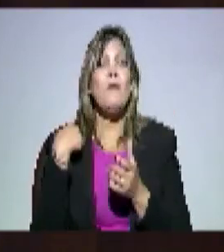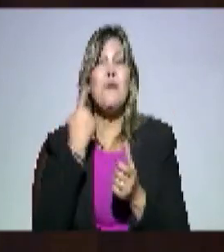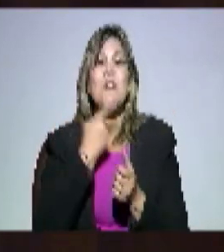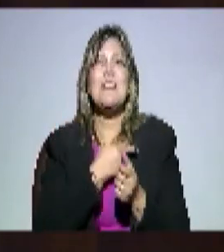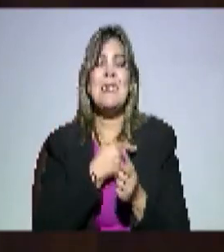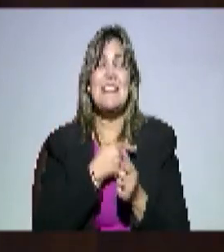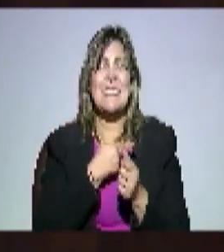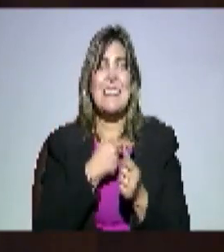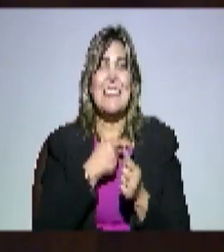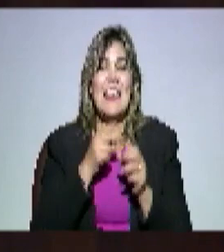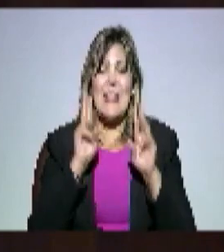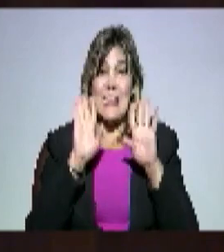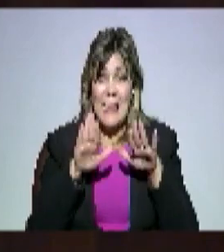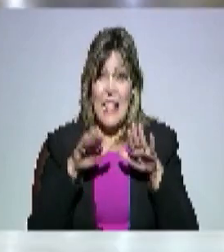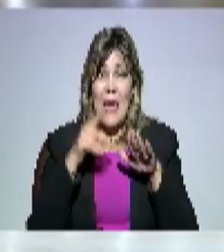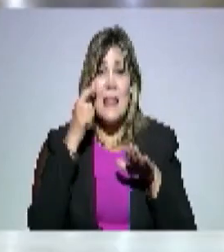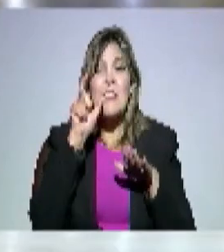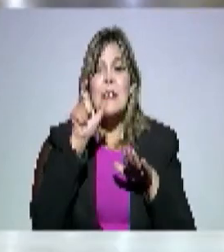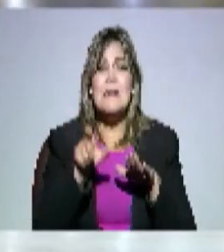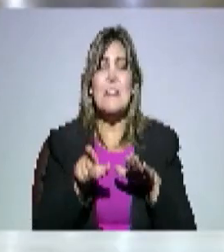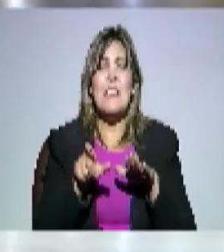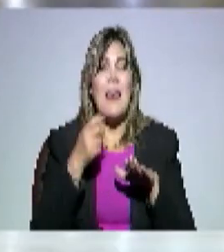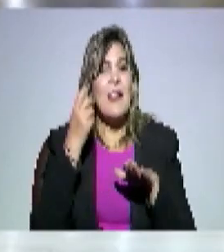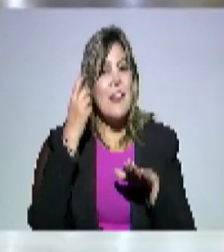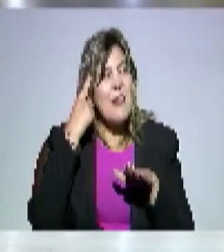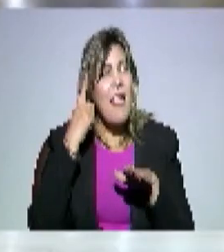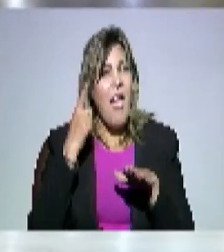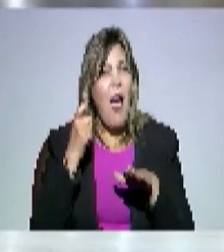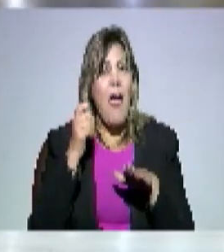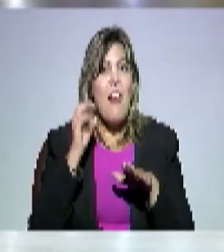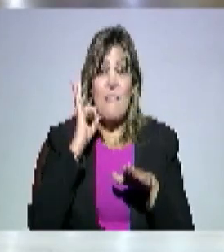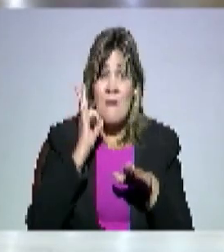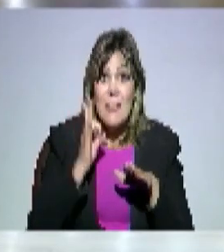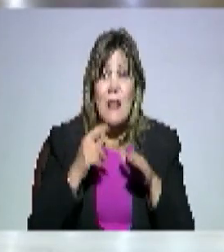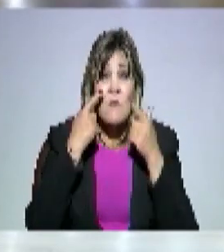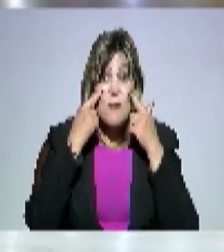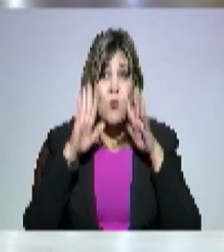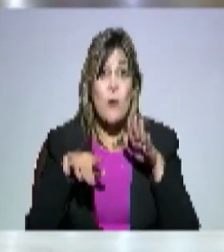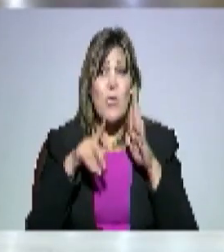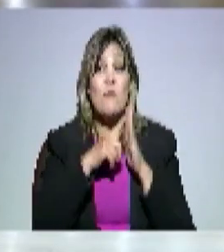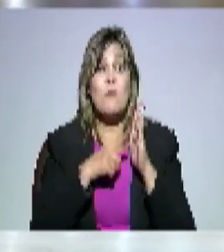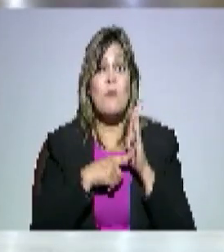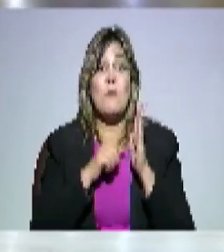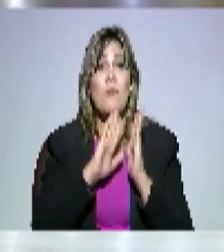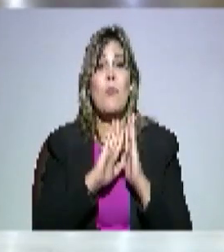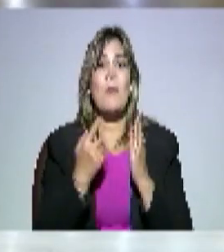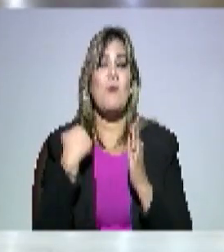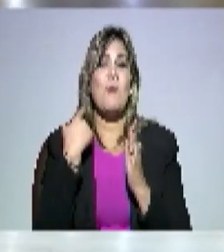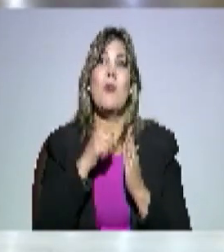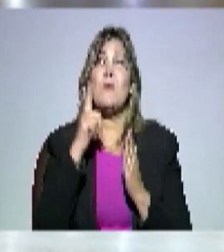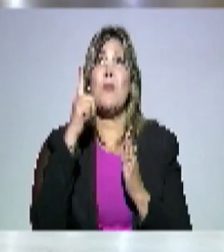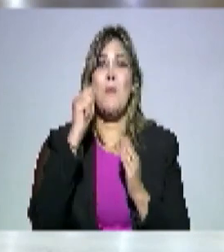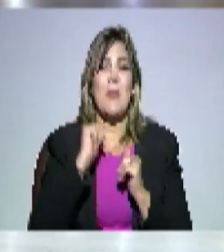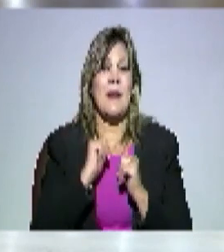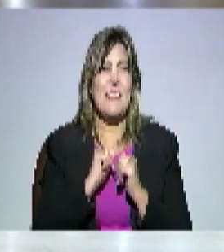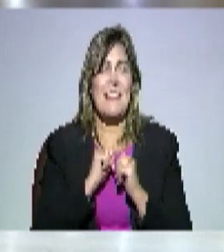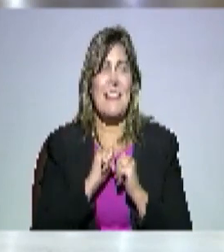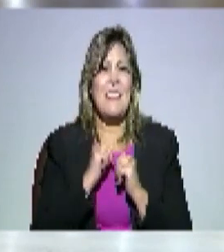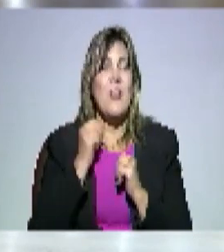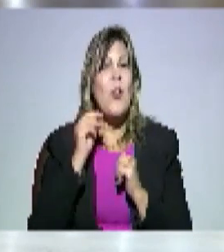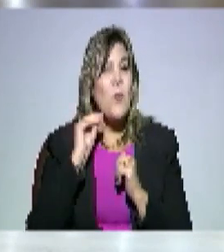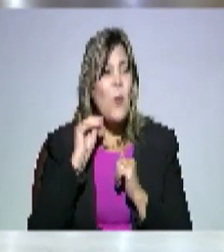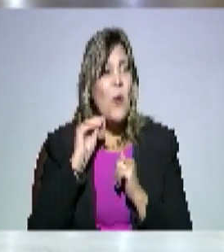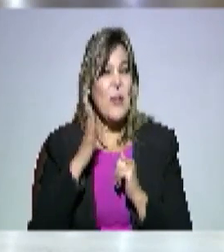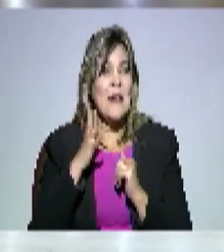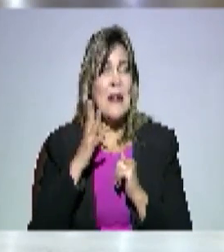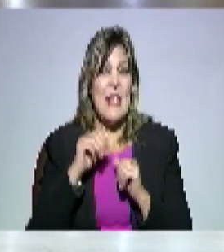القديسين تخلي الانسان يعرف ينفذ ويعيش وصيه ربنا وخدنا تعبير